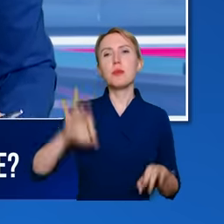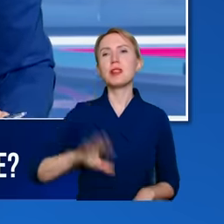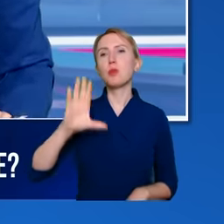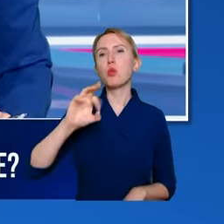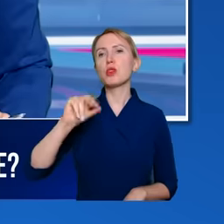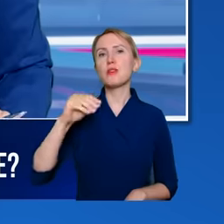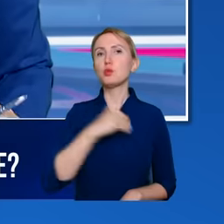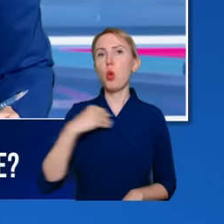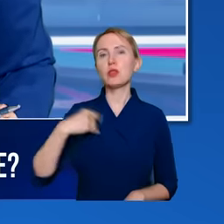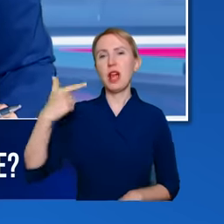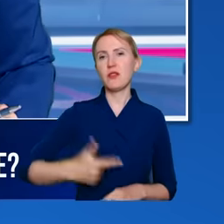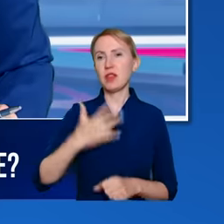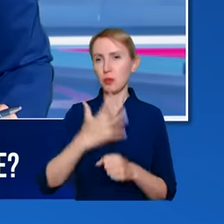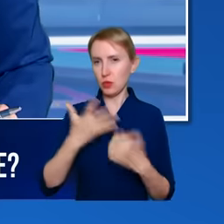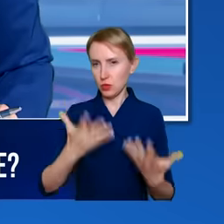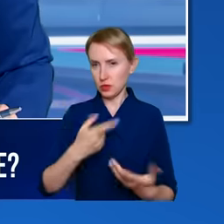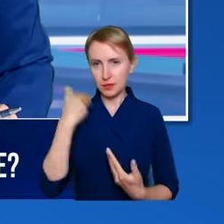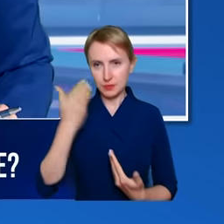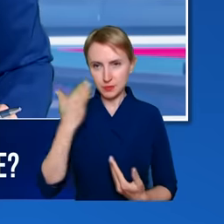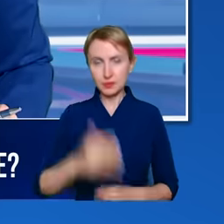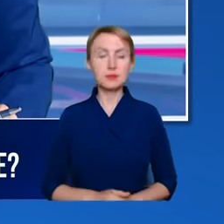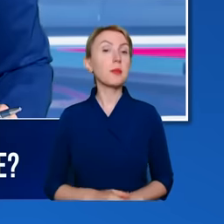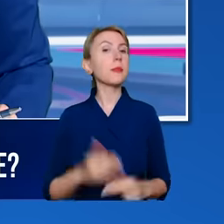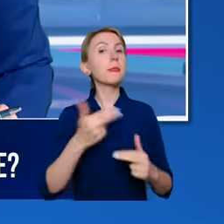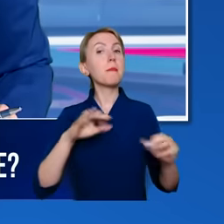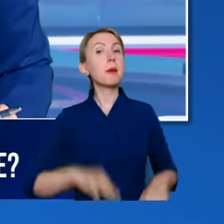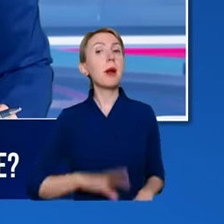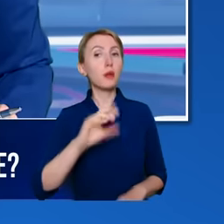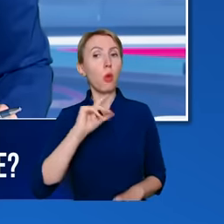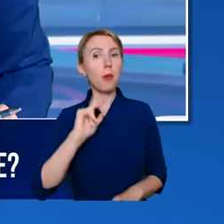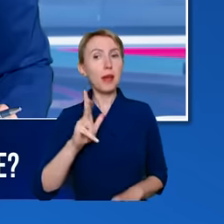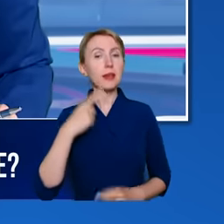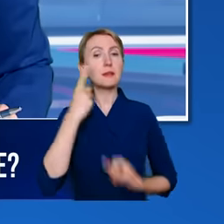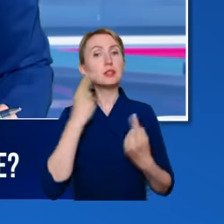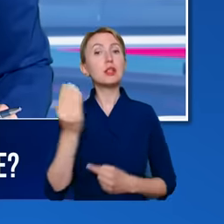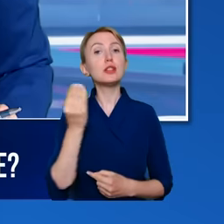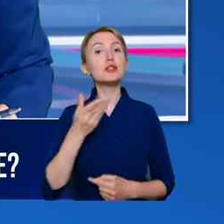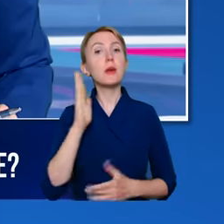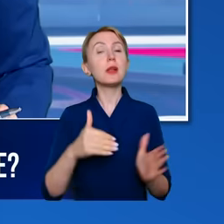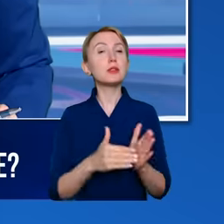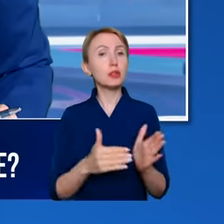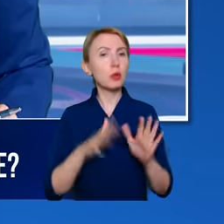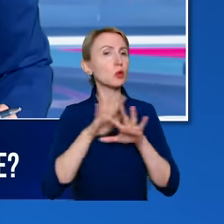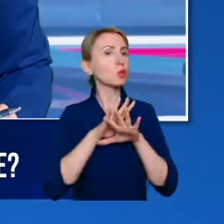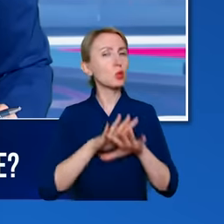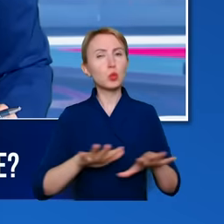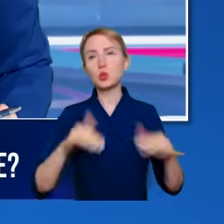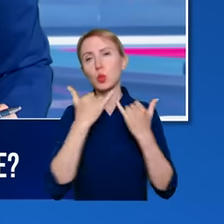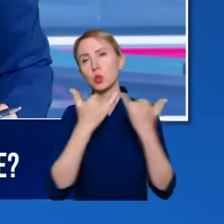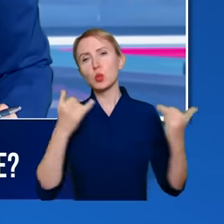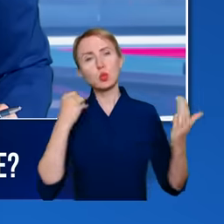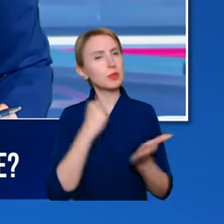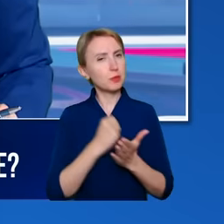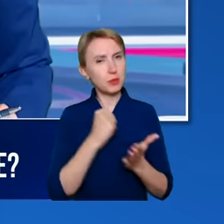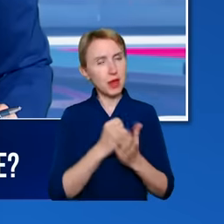tak. 2050. Na temat pana Obajtka to myślę, że jeszcze będzie trzeba dużo, dużo różnych spraw będzie